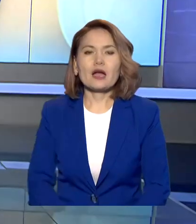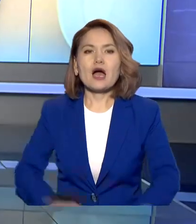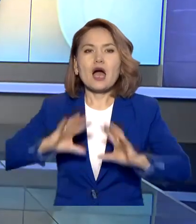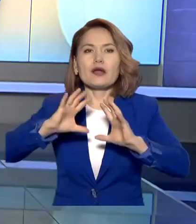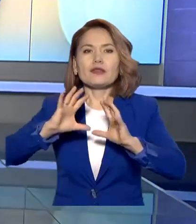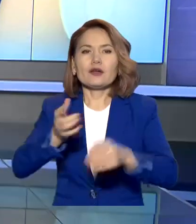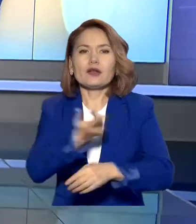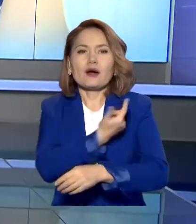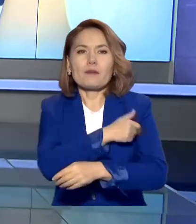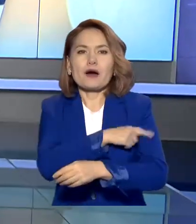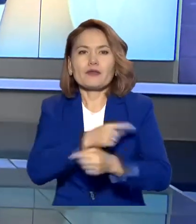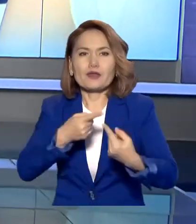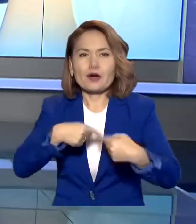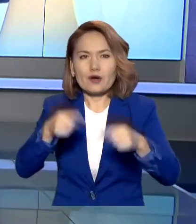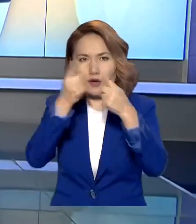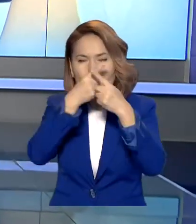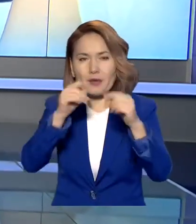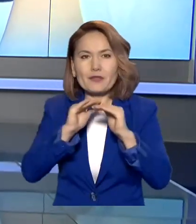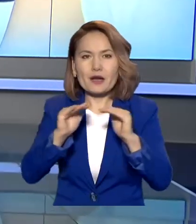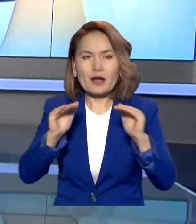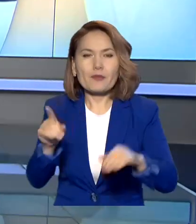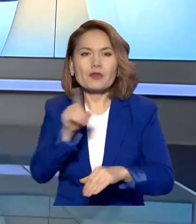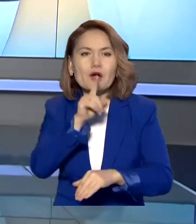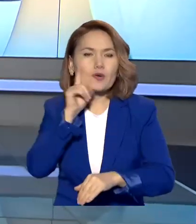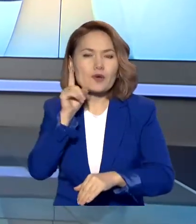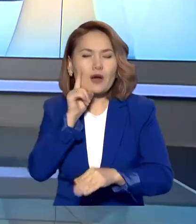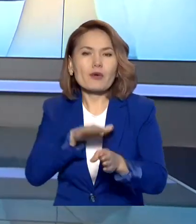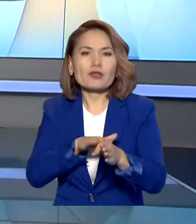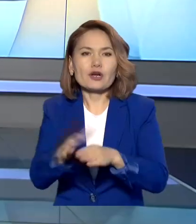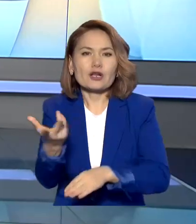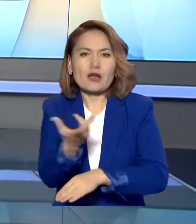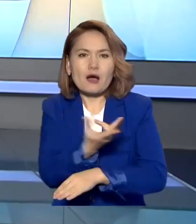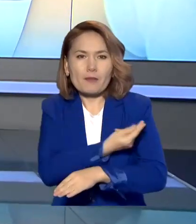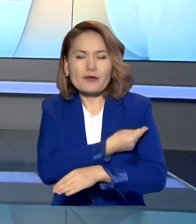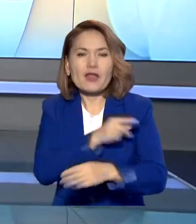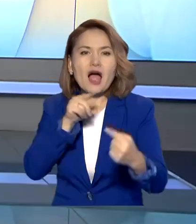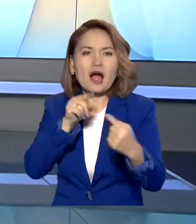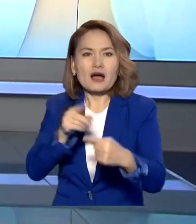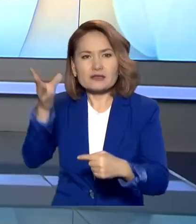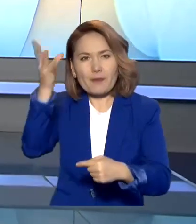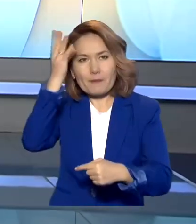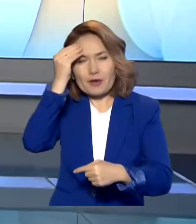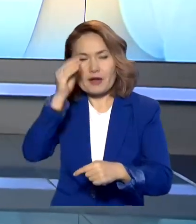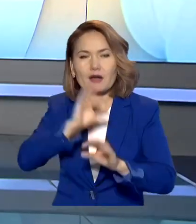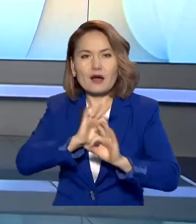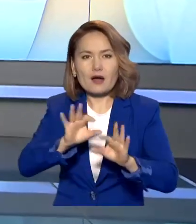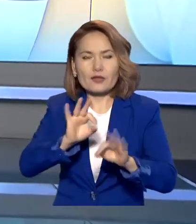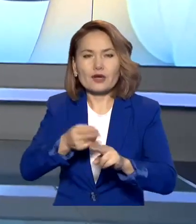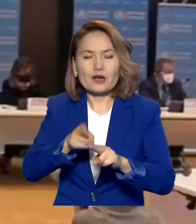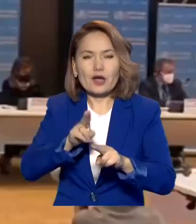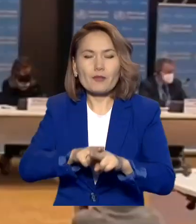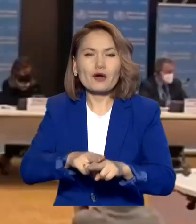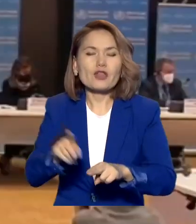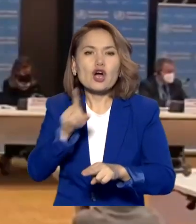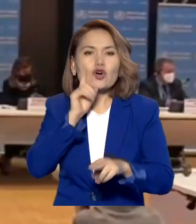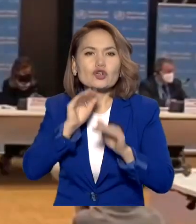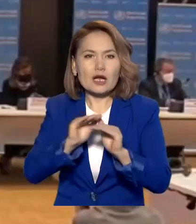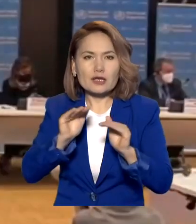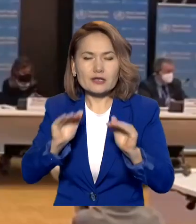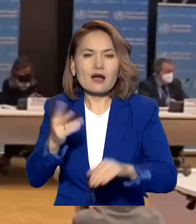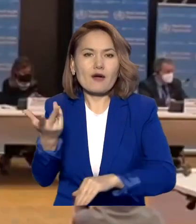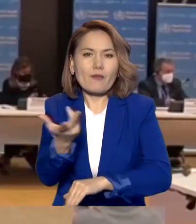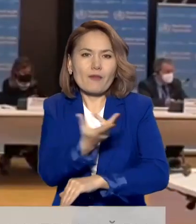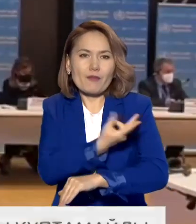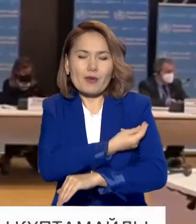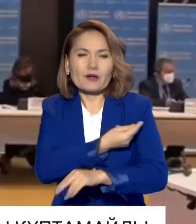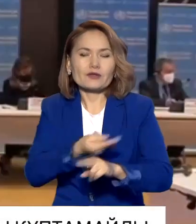Дүниежүзілік денсаулық сақтау ұйымы балалар мен жасөспірімдерге жаппай екпе салуға қарсы пікір білдірді. Себебі бұл жас мөлшердегілер